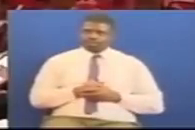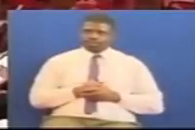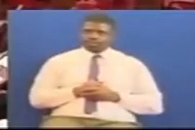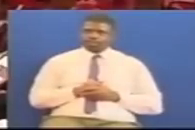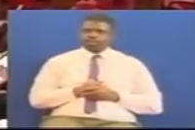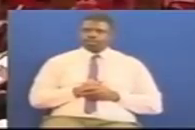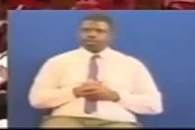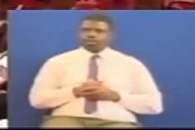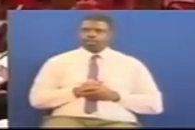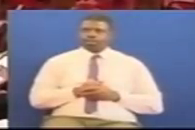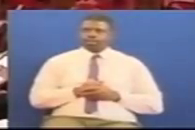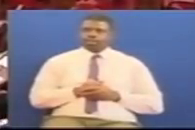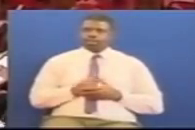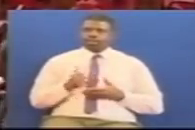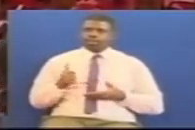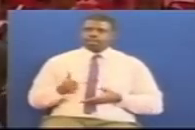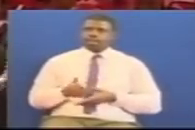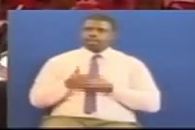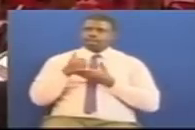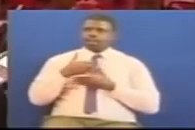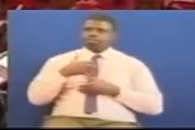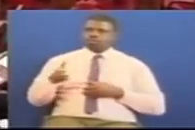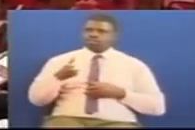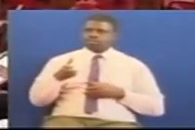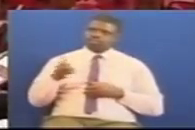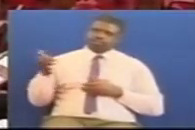Mheshimiwa Naibu Waziri.